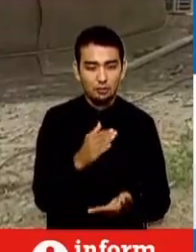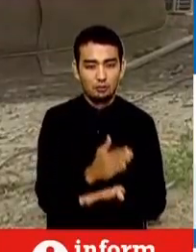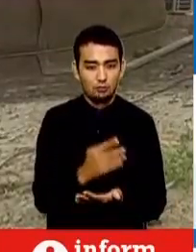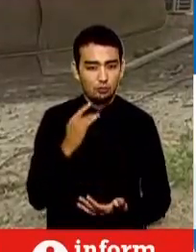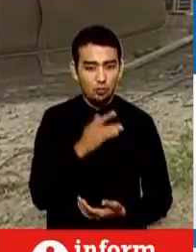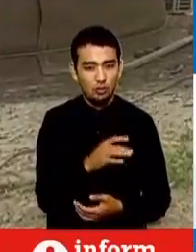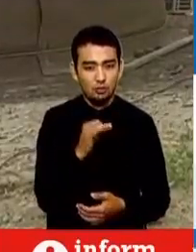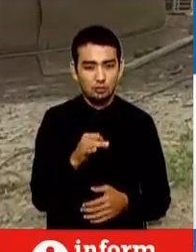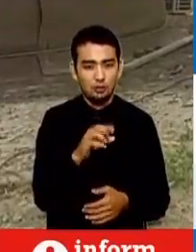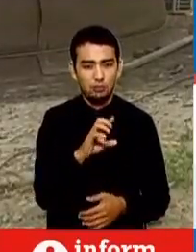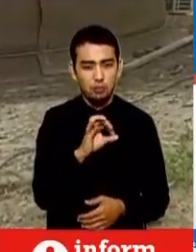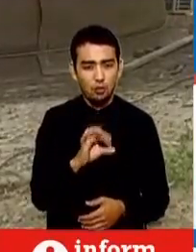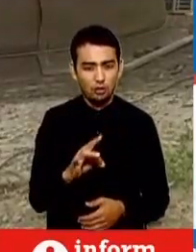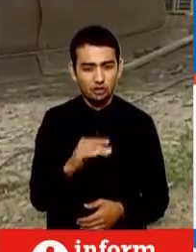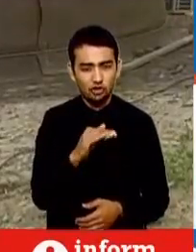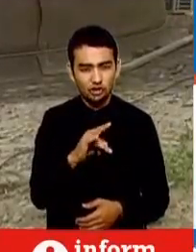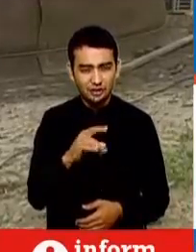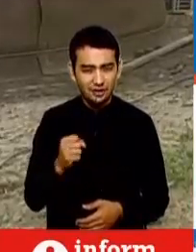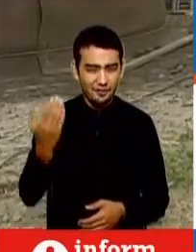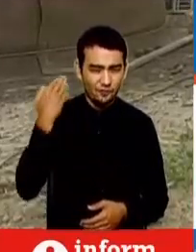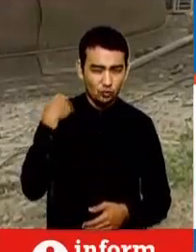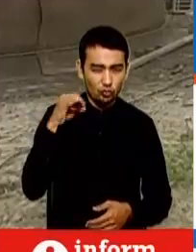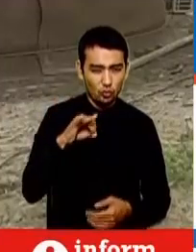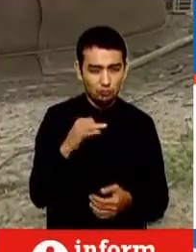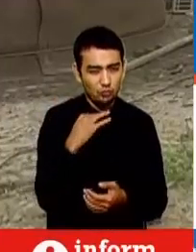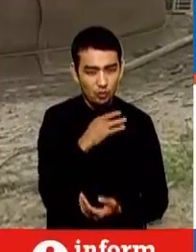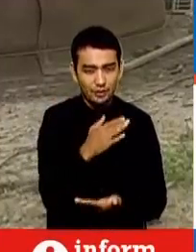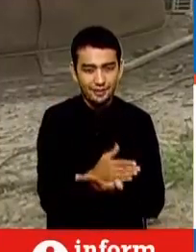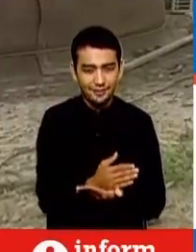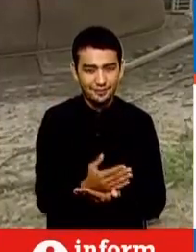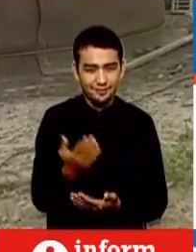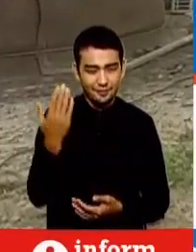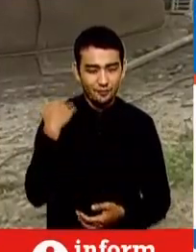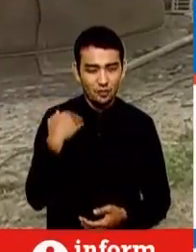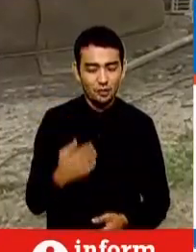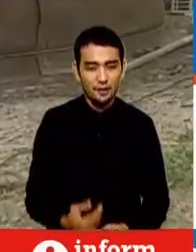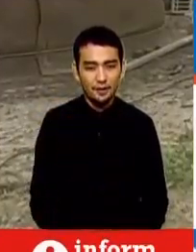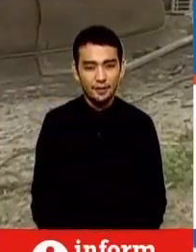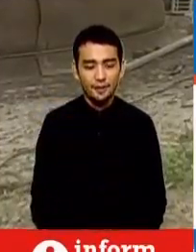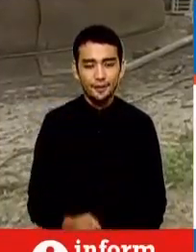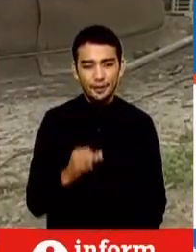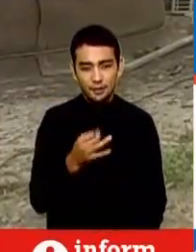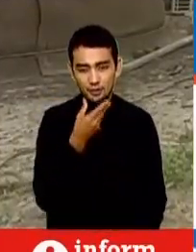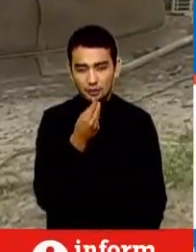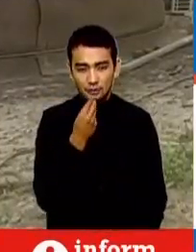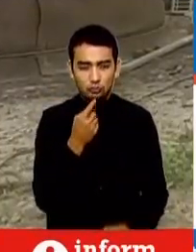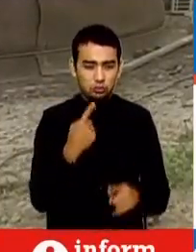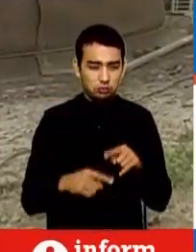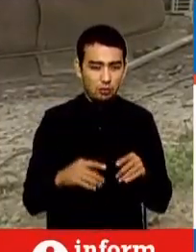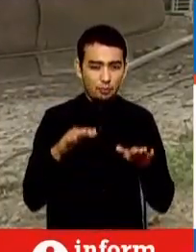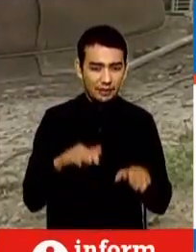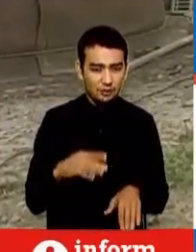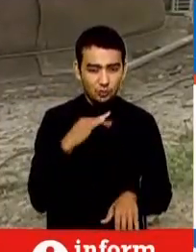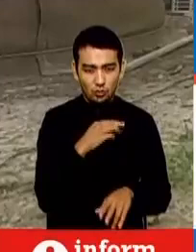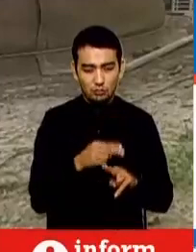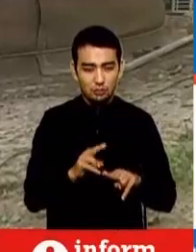Замков, Базжира, вот этот плато Устюрт. Это, ну, такие классические моменты. Вот. Но много других мест есть, которые, может